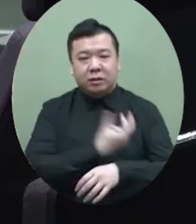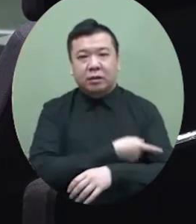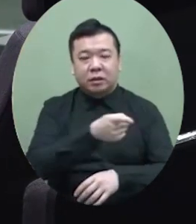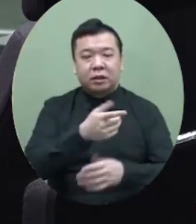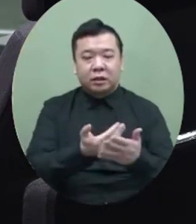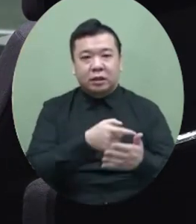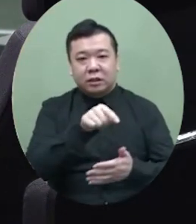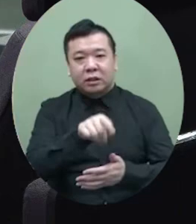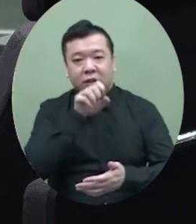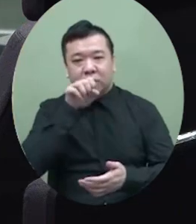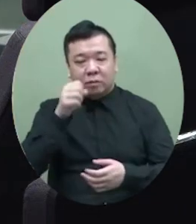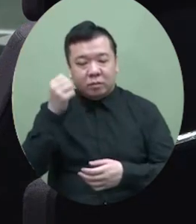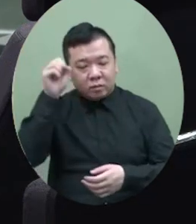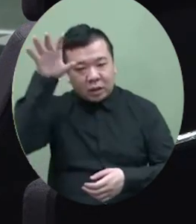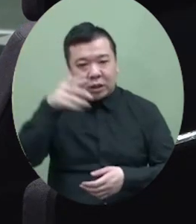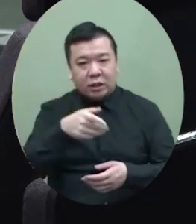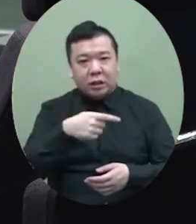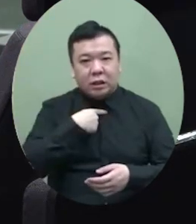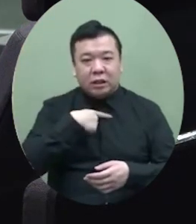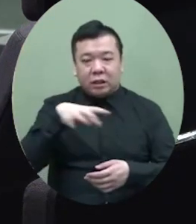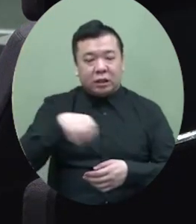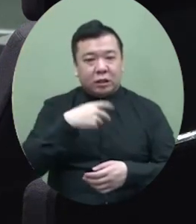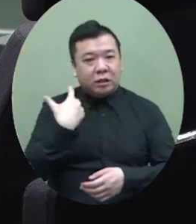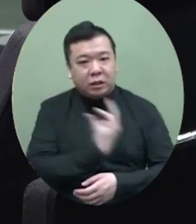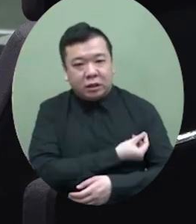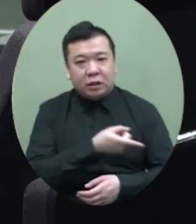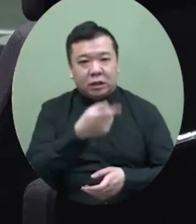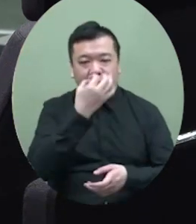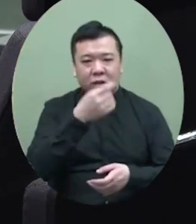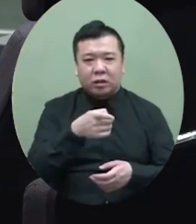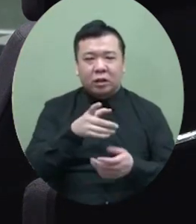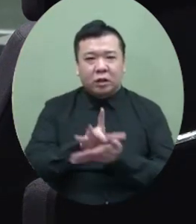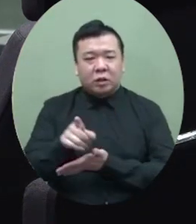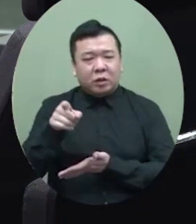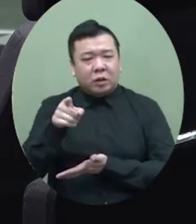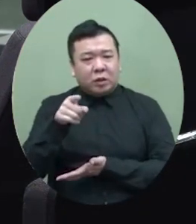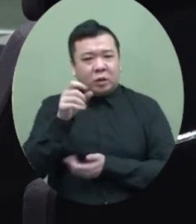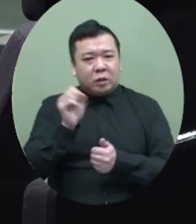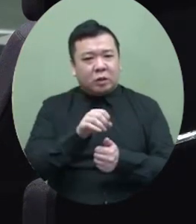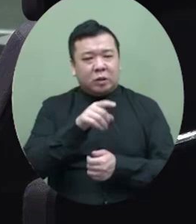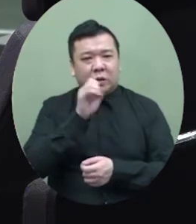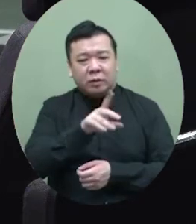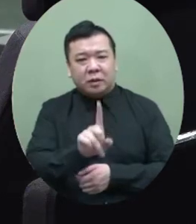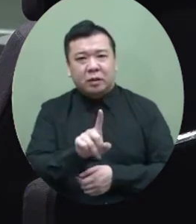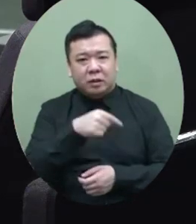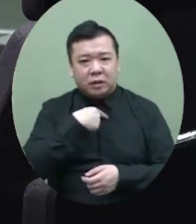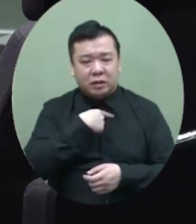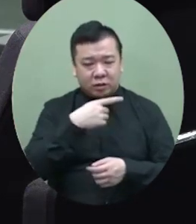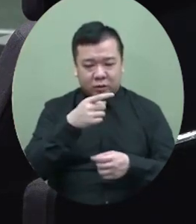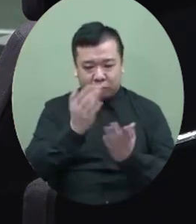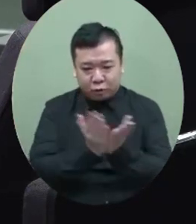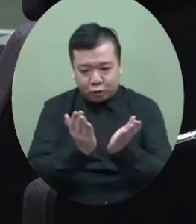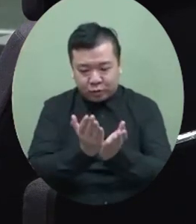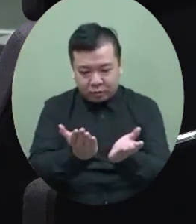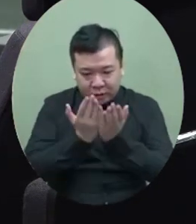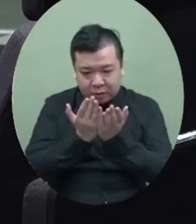你之前都即係提出咗話要即係攞呢啲疫苗啦，但係香港嗰啲疫苗專家顧問咧，亦都講明即係要有嗰個臨床報告先至